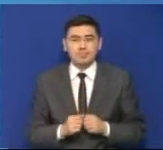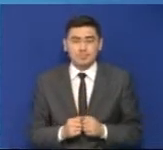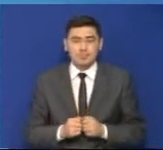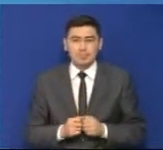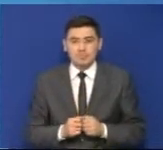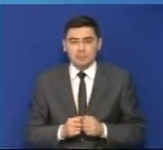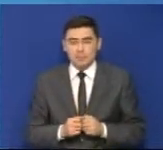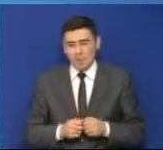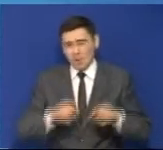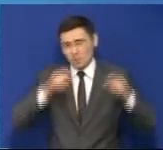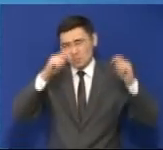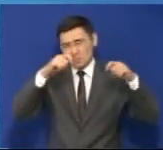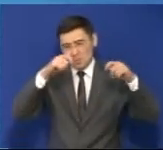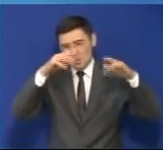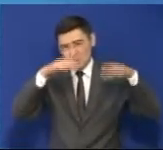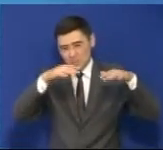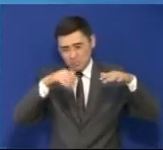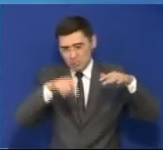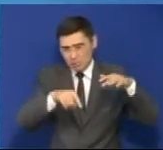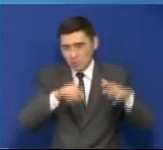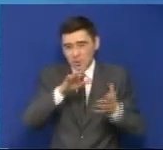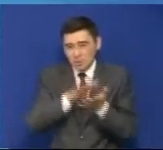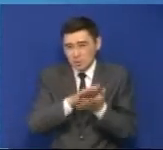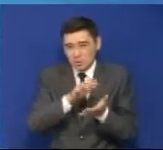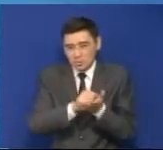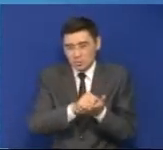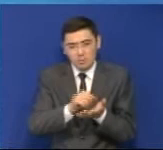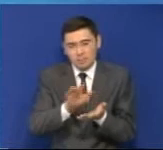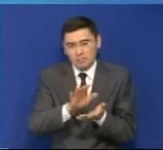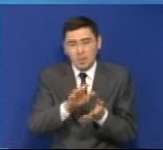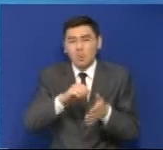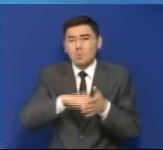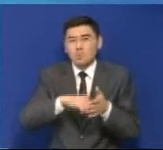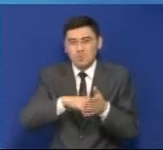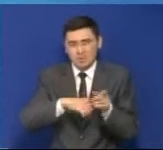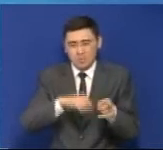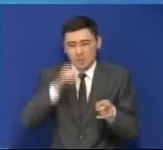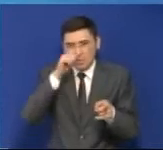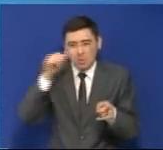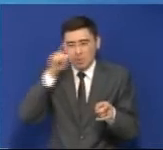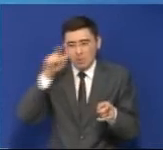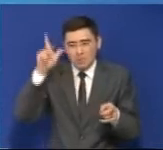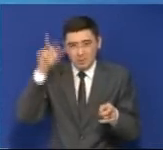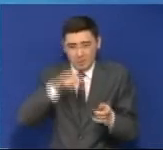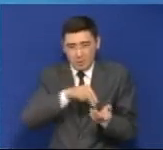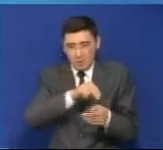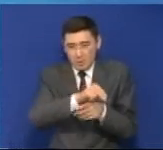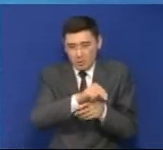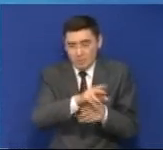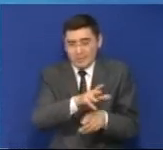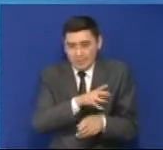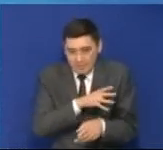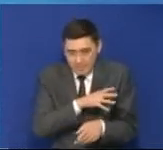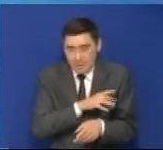асфальт төсеме жауын шашын кесірінен бүлінбеген. Яғни өткен жылдары жөнделген учаскелер үгітіліп жатыр. Айта кетерлігі орташа